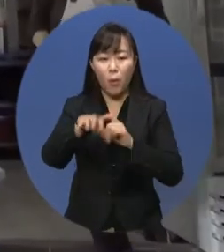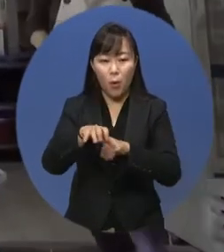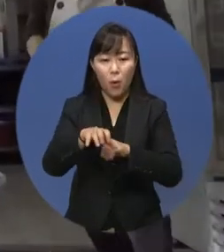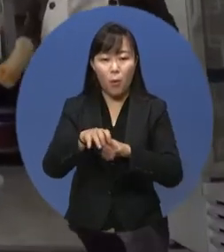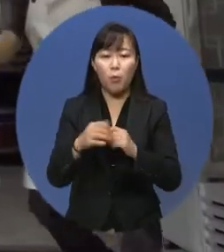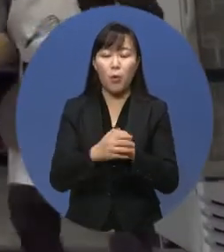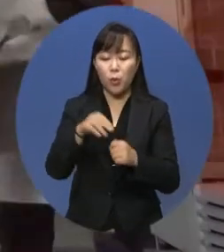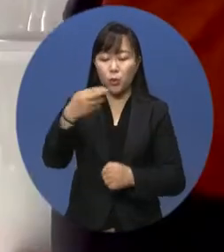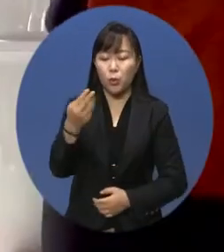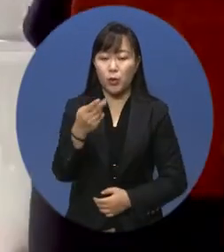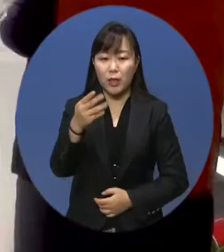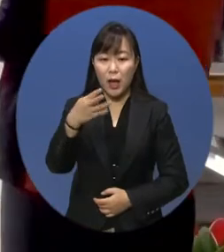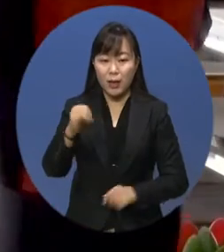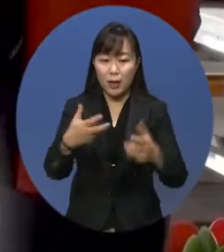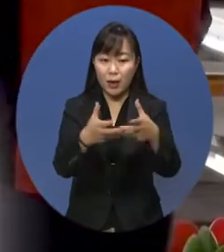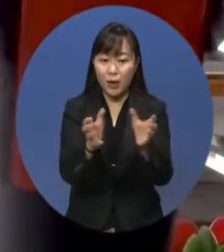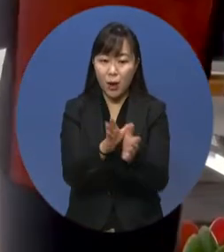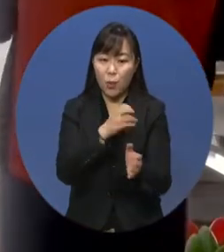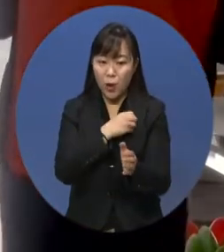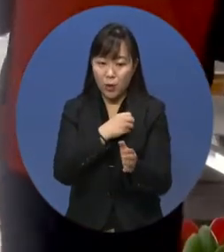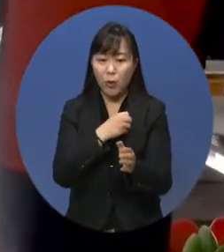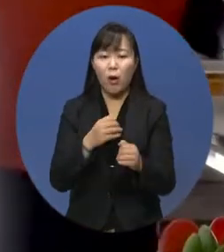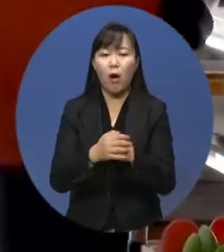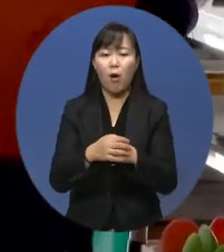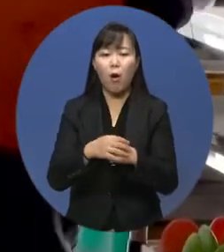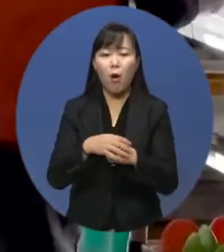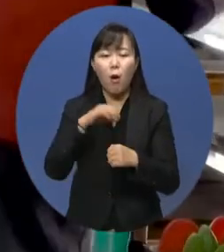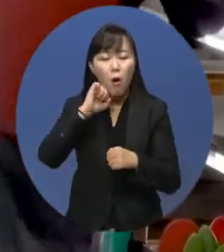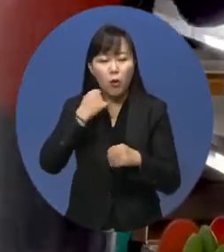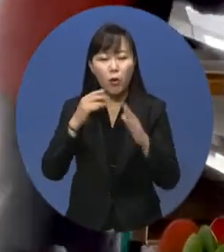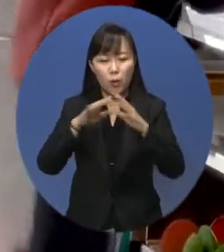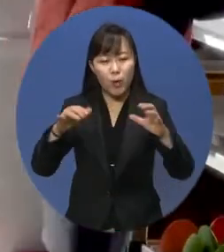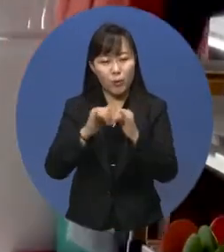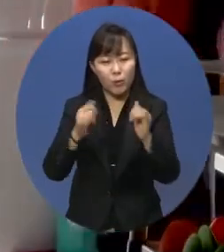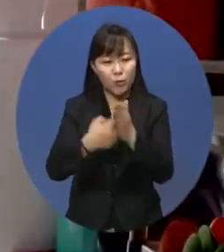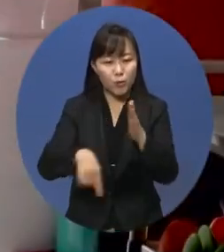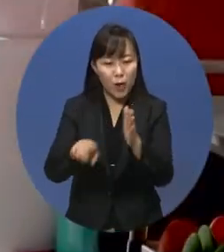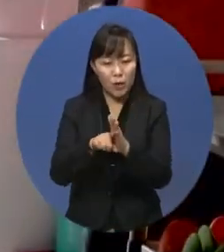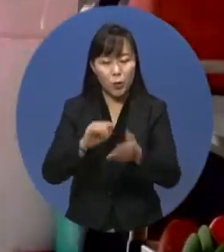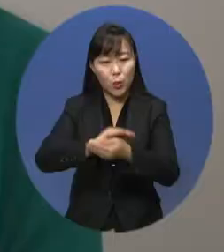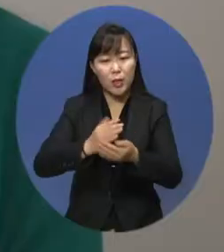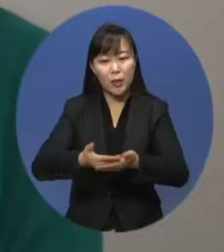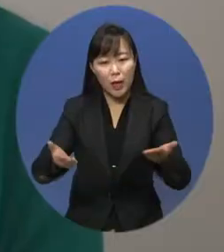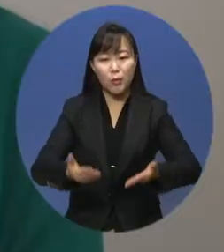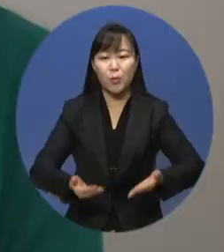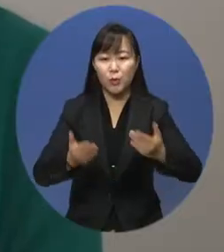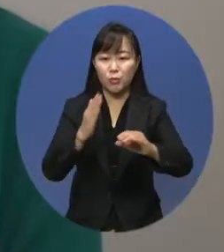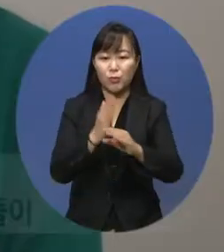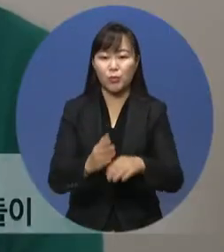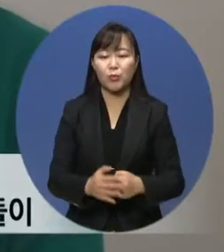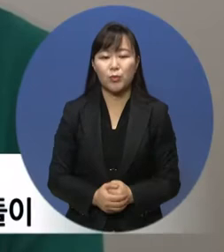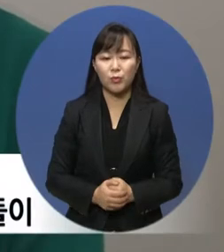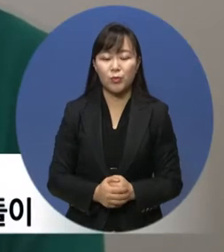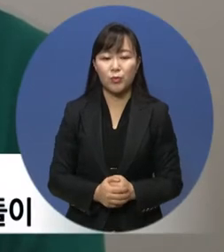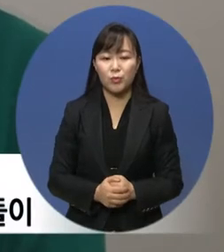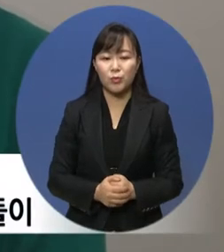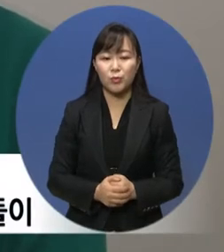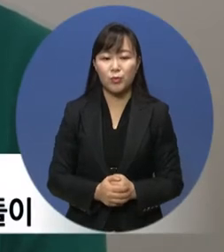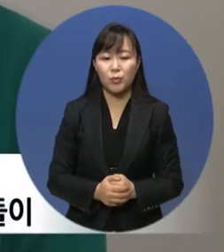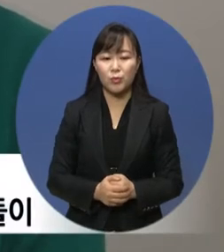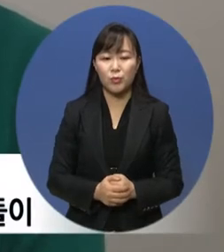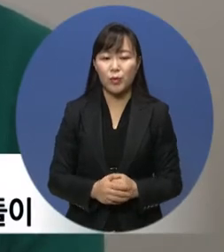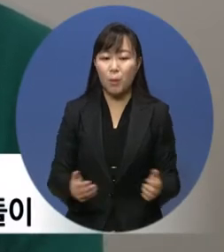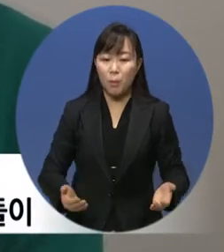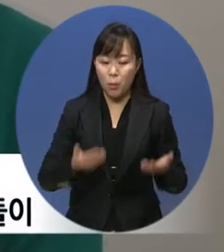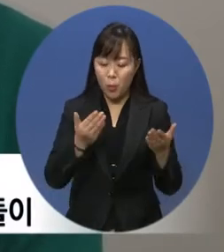회원들이 독거노인들과 취약계층을 위해 도시락 나눔 봉사를 하고 있습니다. 그 봉사를